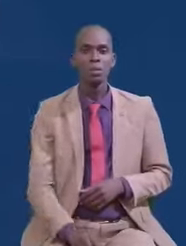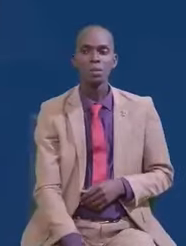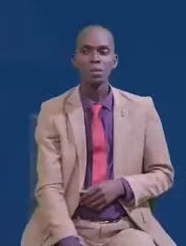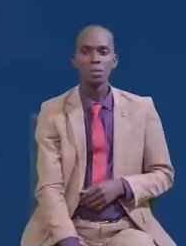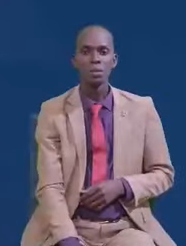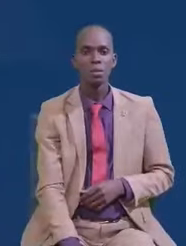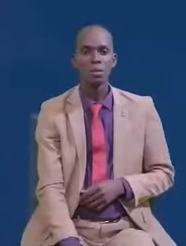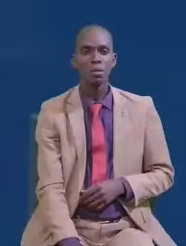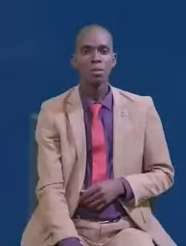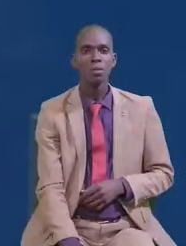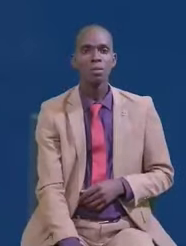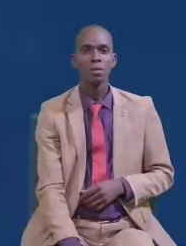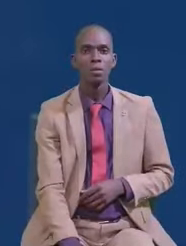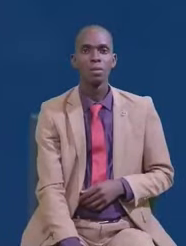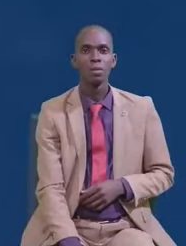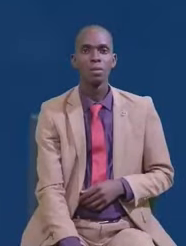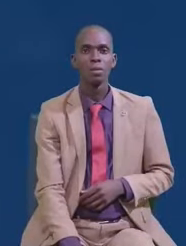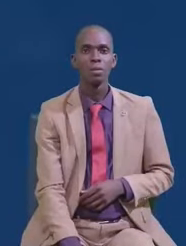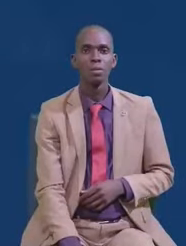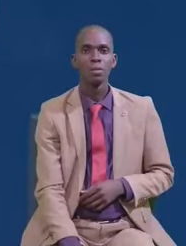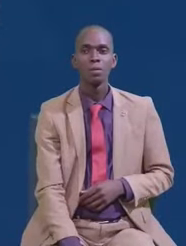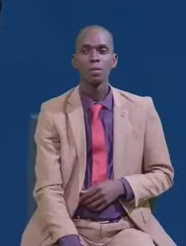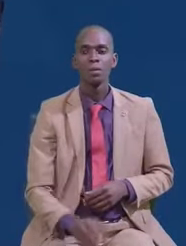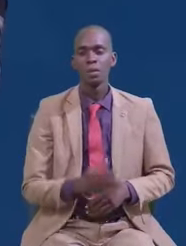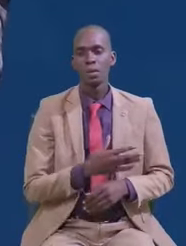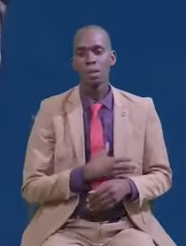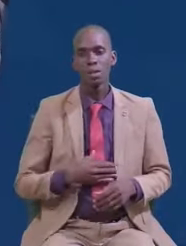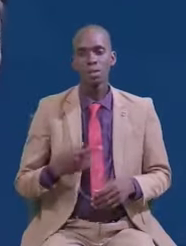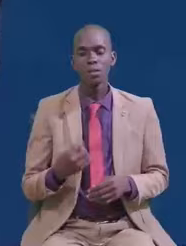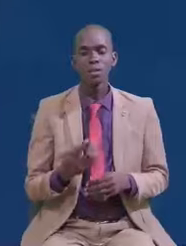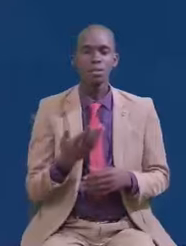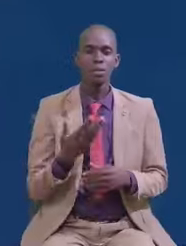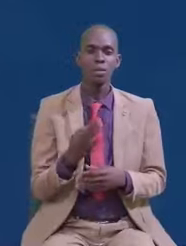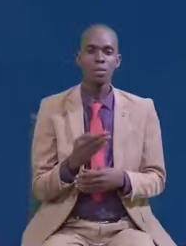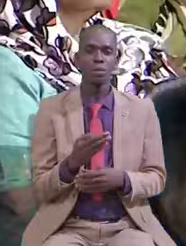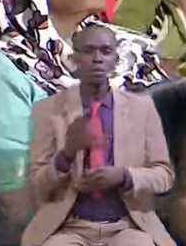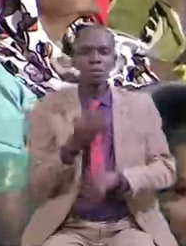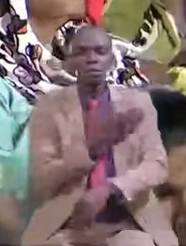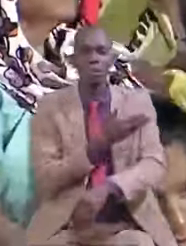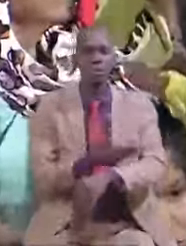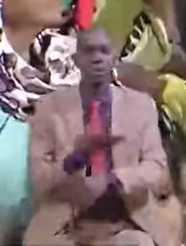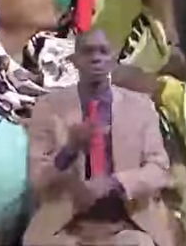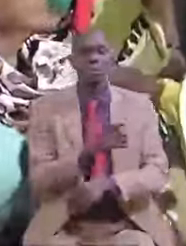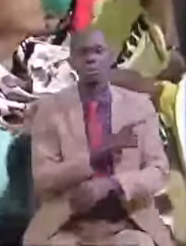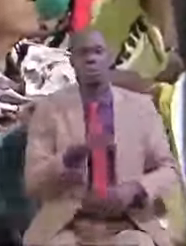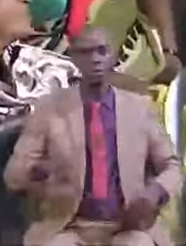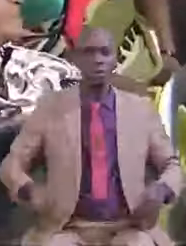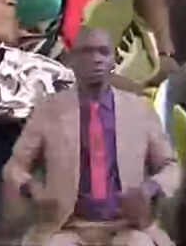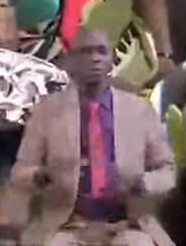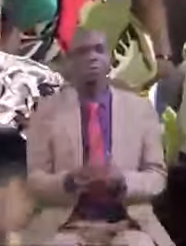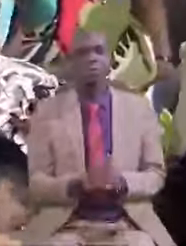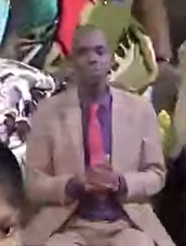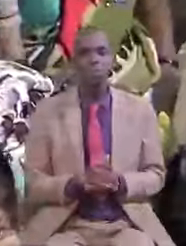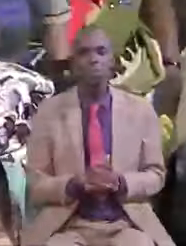Il est le bras du Seigneur, de l'Éternel. Le bras de l'Éternel.